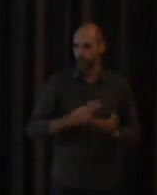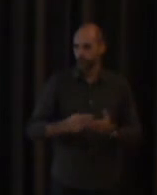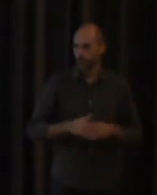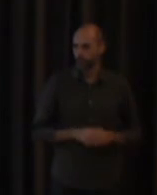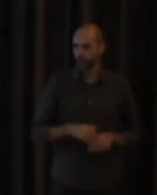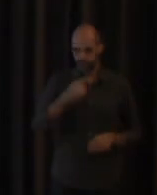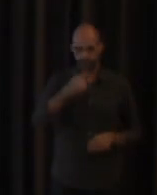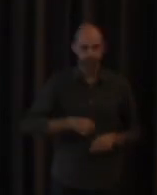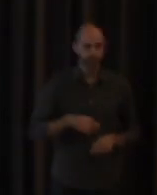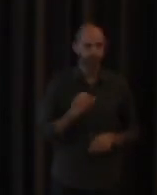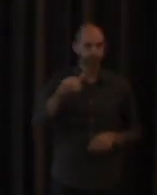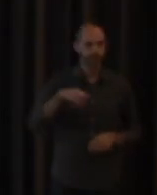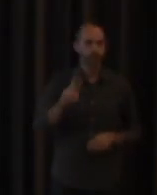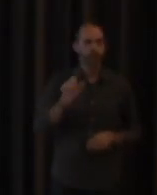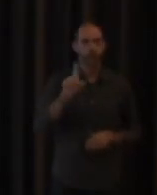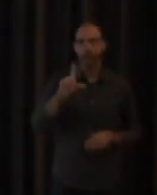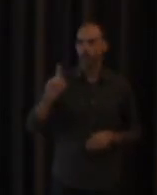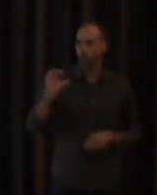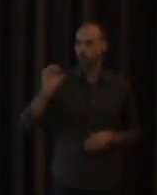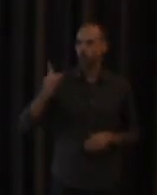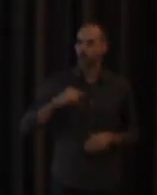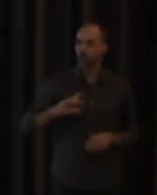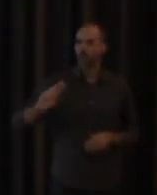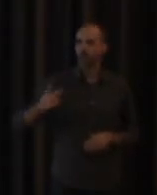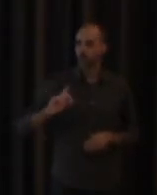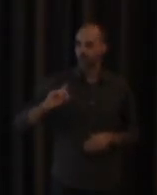Soc Enric Vall-Lluví, vic com a vicerrector de recerca,